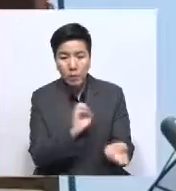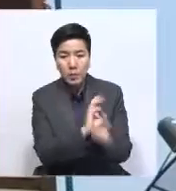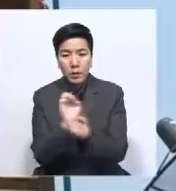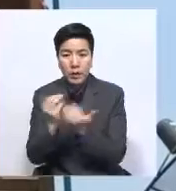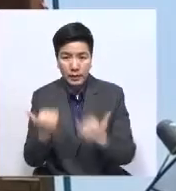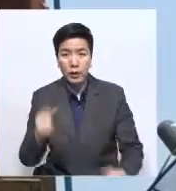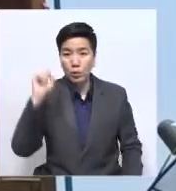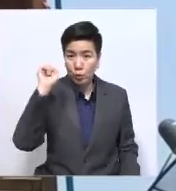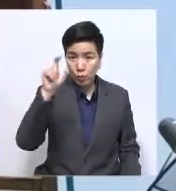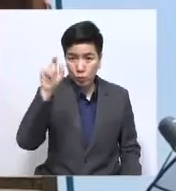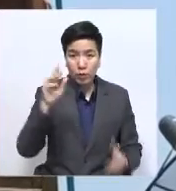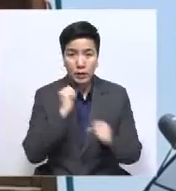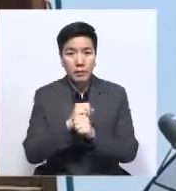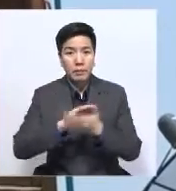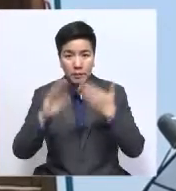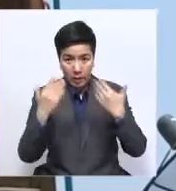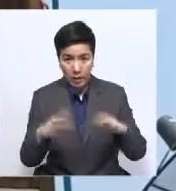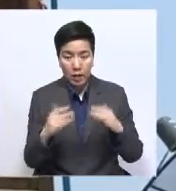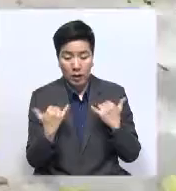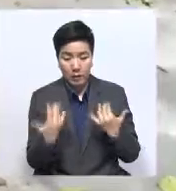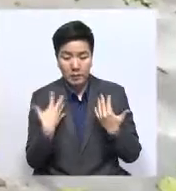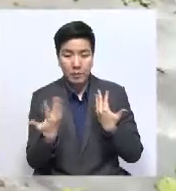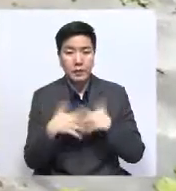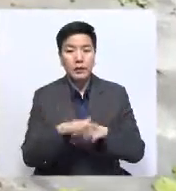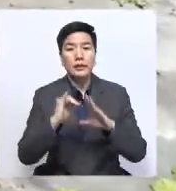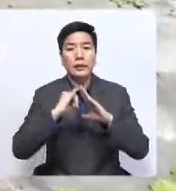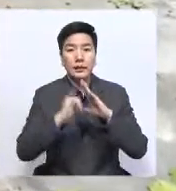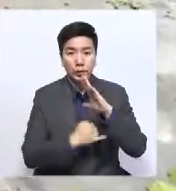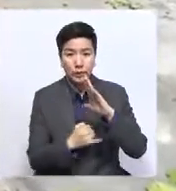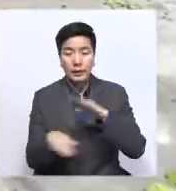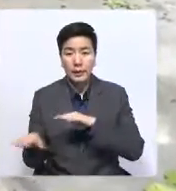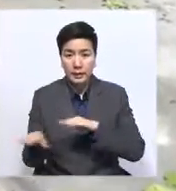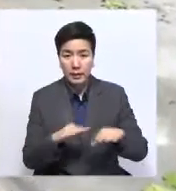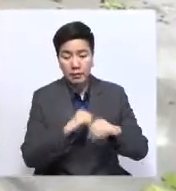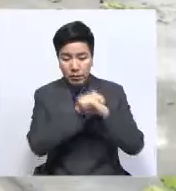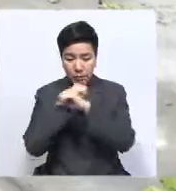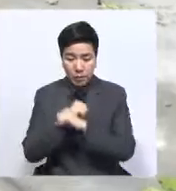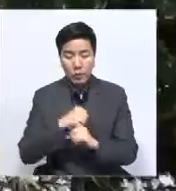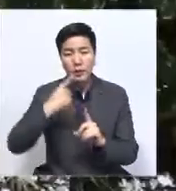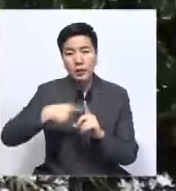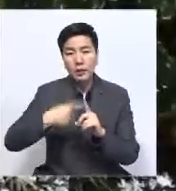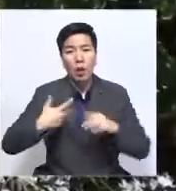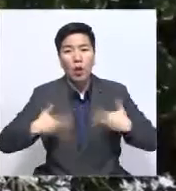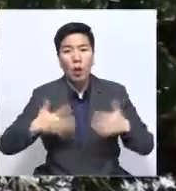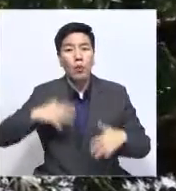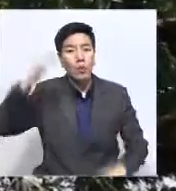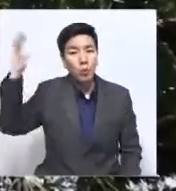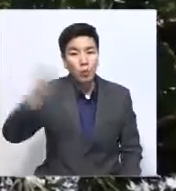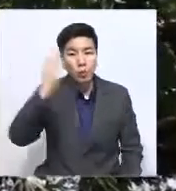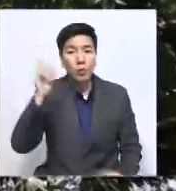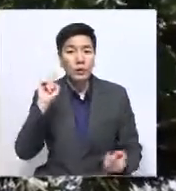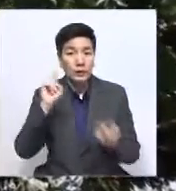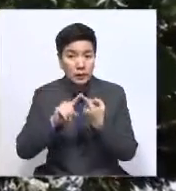บภัยโดยด่วนแล้วค่ะนอกจากนี้นะคะยังได้ประสานจังหวัดเตรียมพร้อมรับมือพายุฤดูร้อนต่อเนื่องไปจนถึ